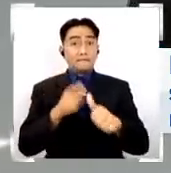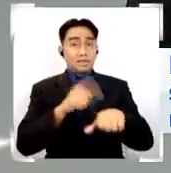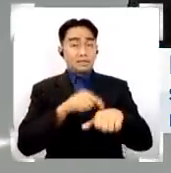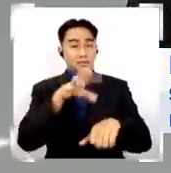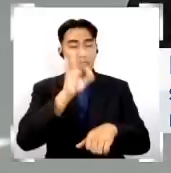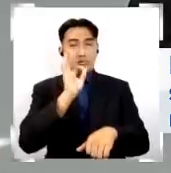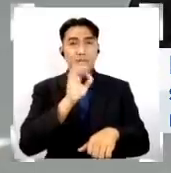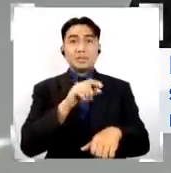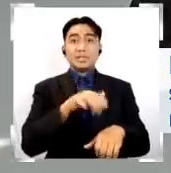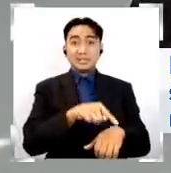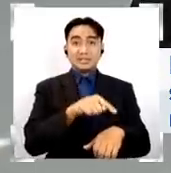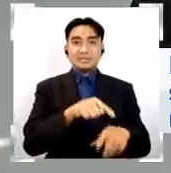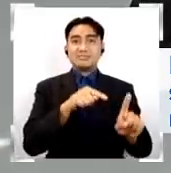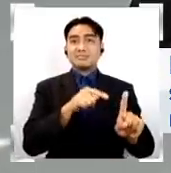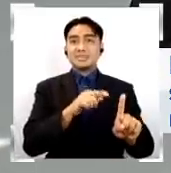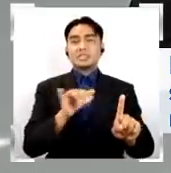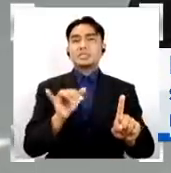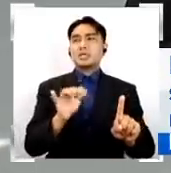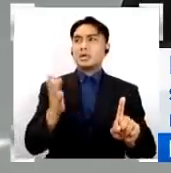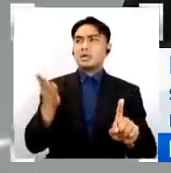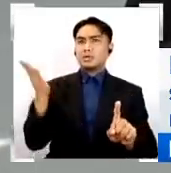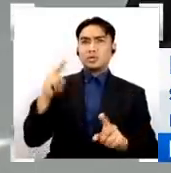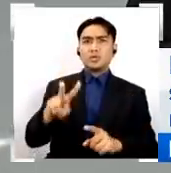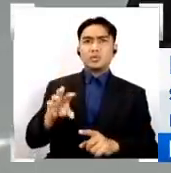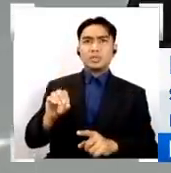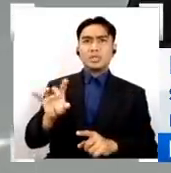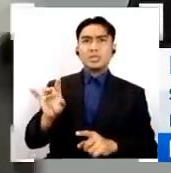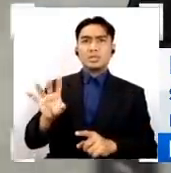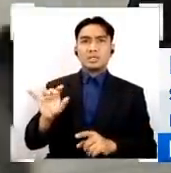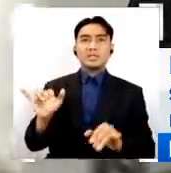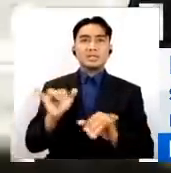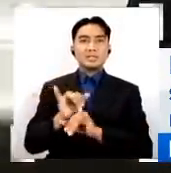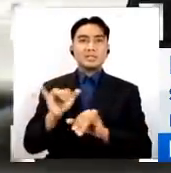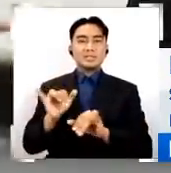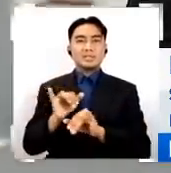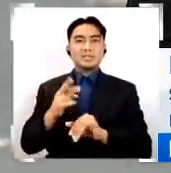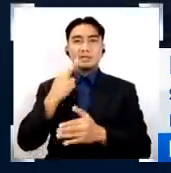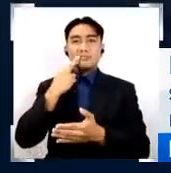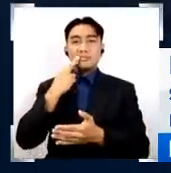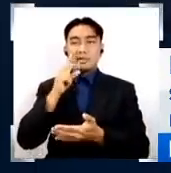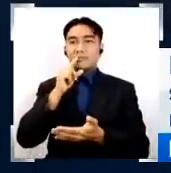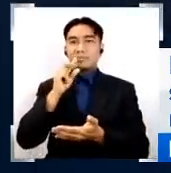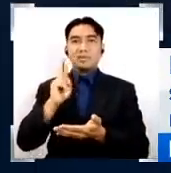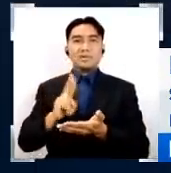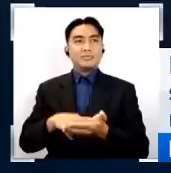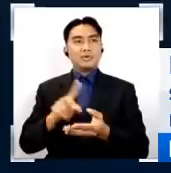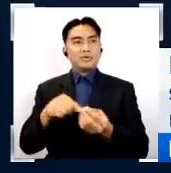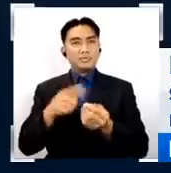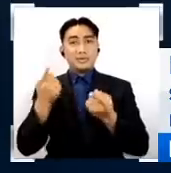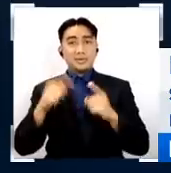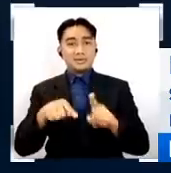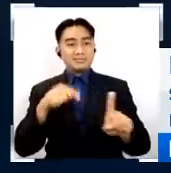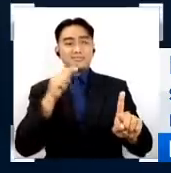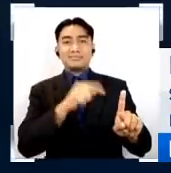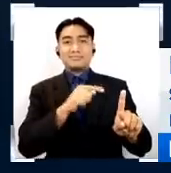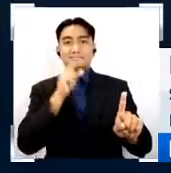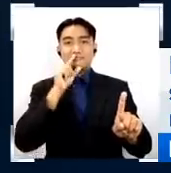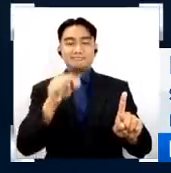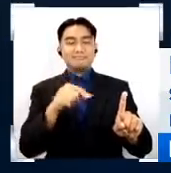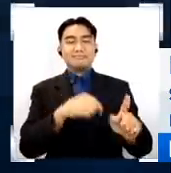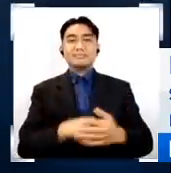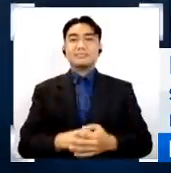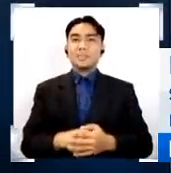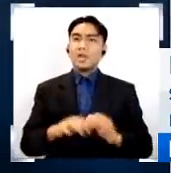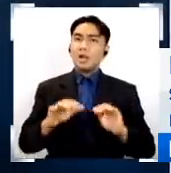daw, meron din isang residente na nag-report hinggil sa nakitang pangolin. Pero paano nga ba nagkaroon ng pangolin in the